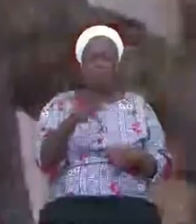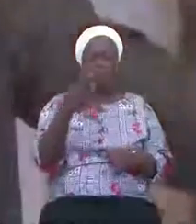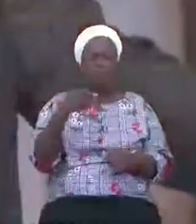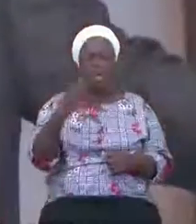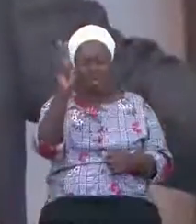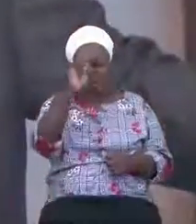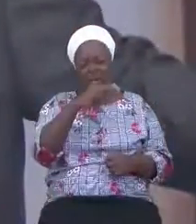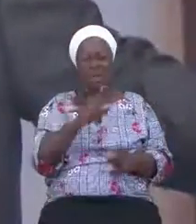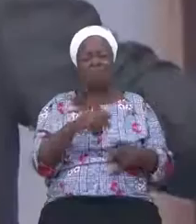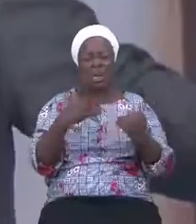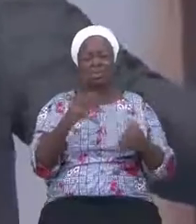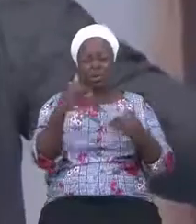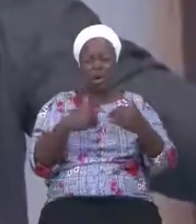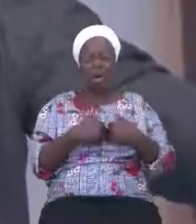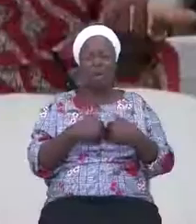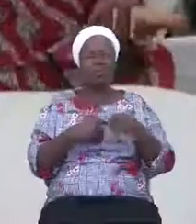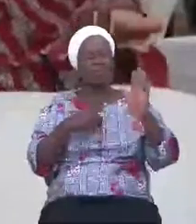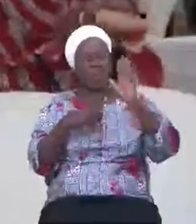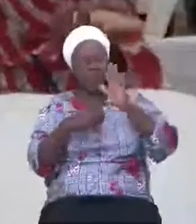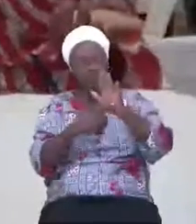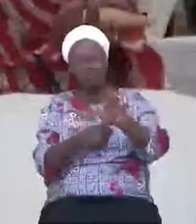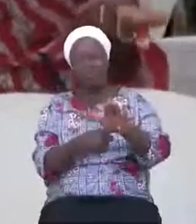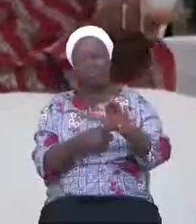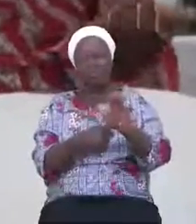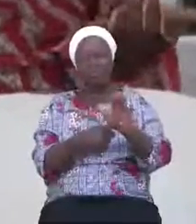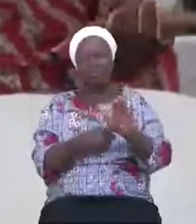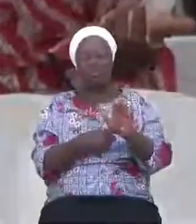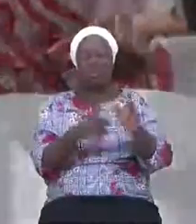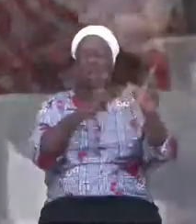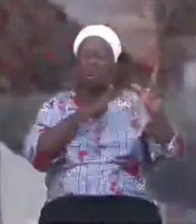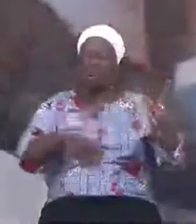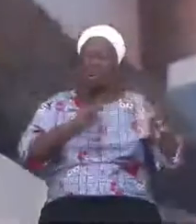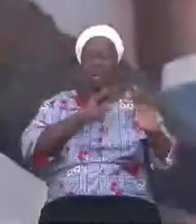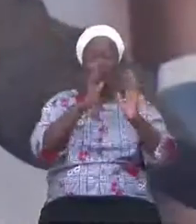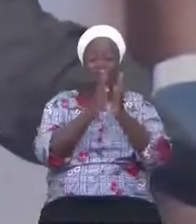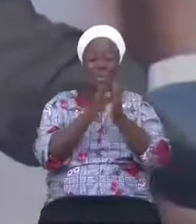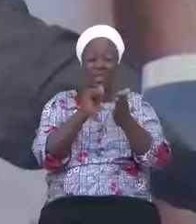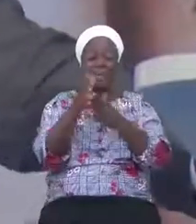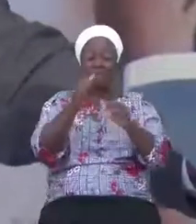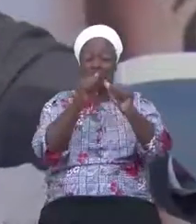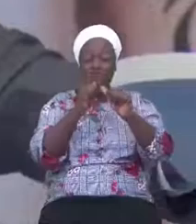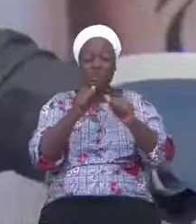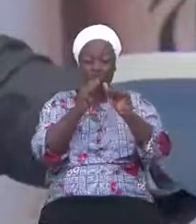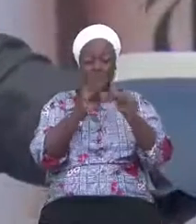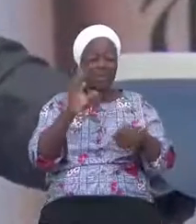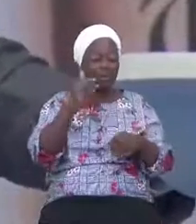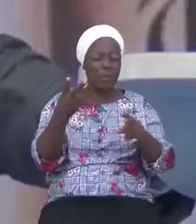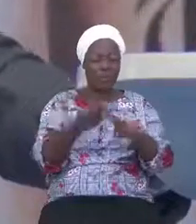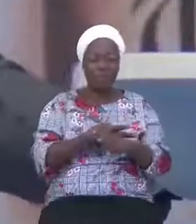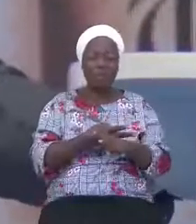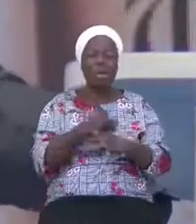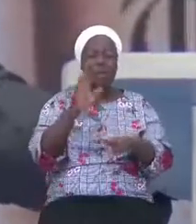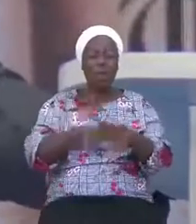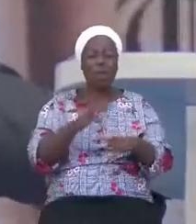ignorant, maintenant tu as la révélation. Seigneur, je prie que tes bénédictions se multiplient